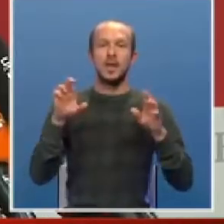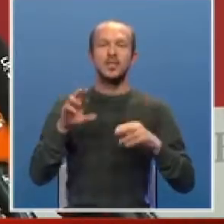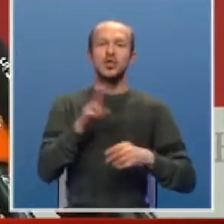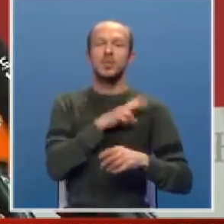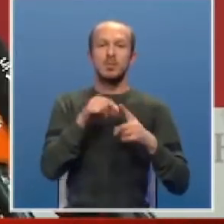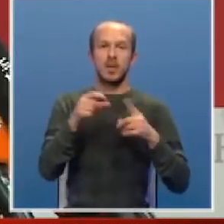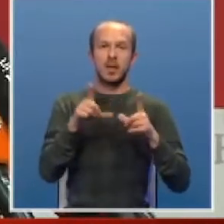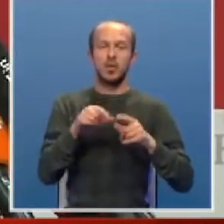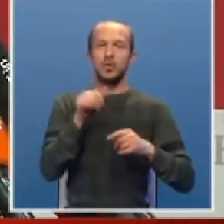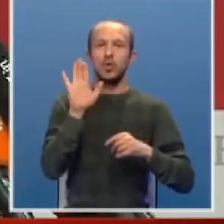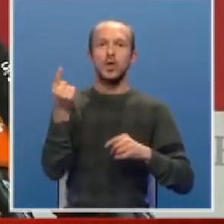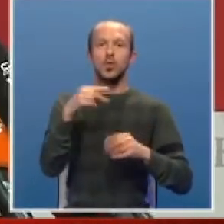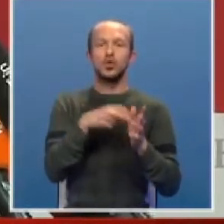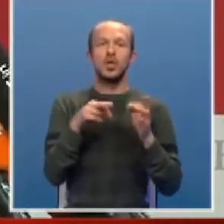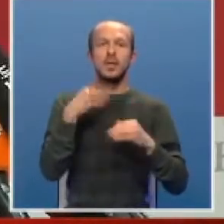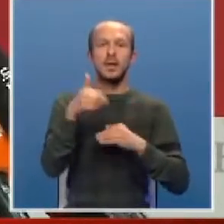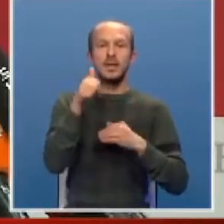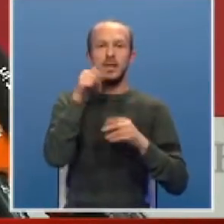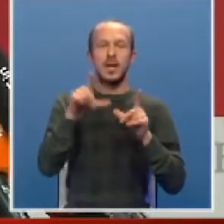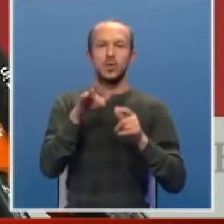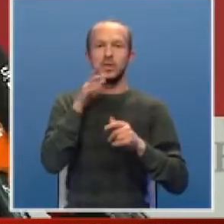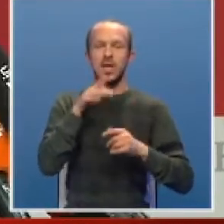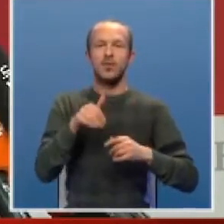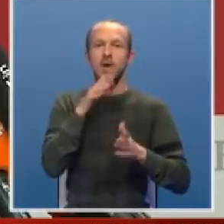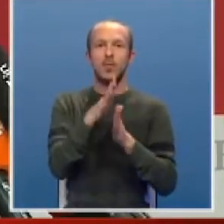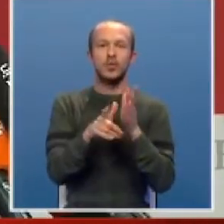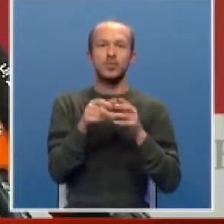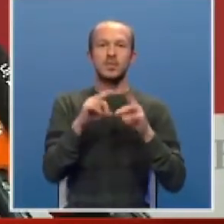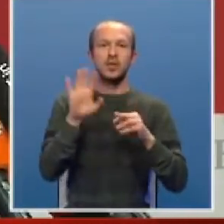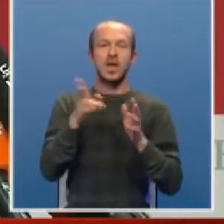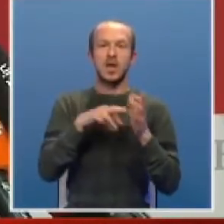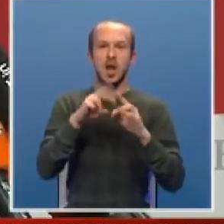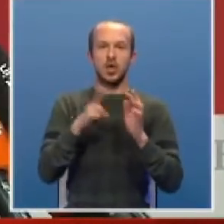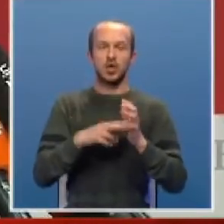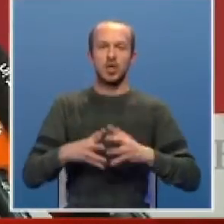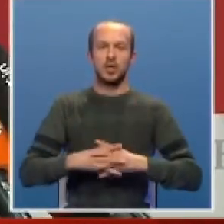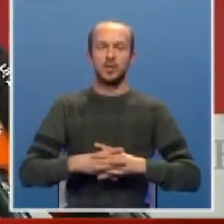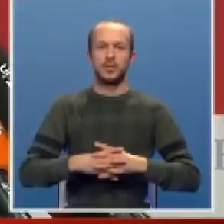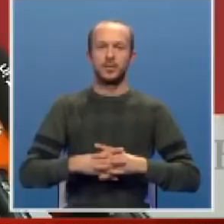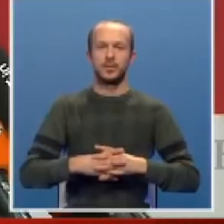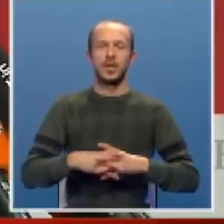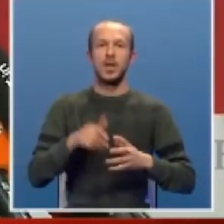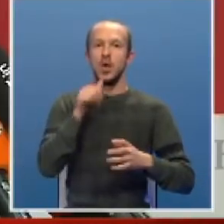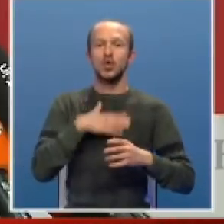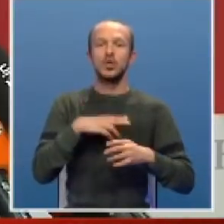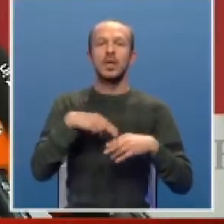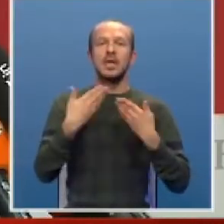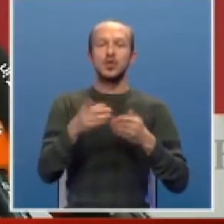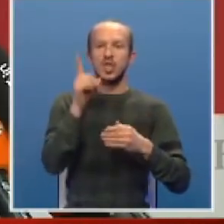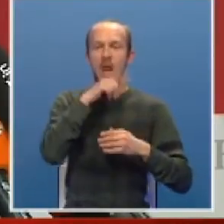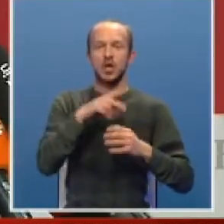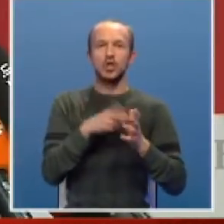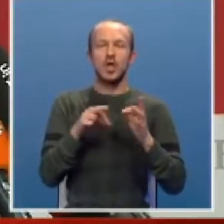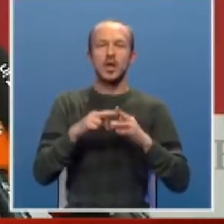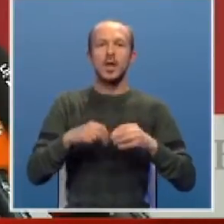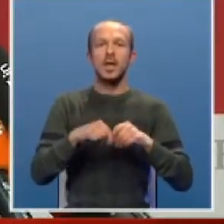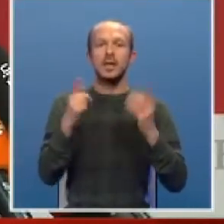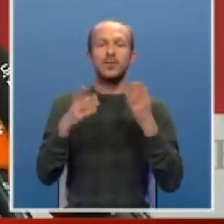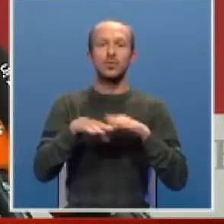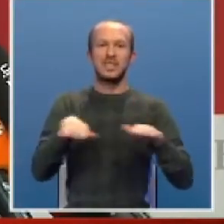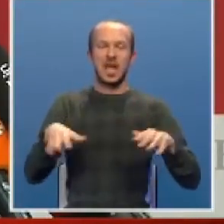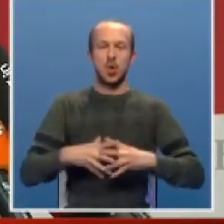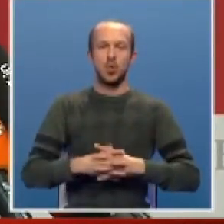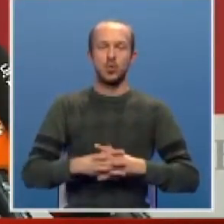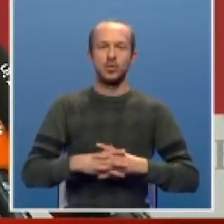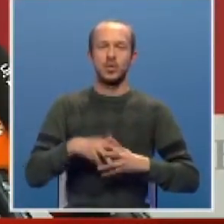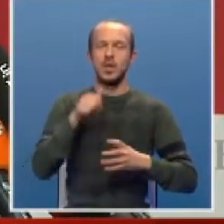imati prilike kada ona dođe narednih dana u Sarajevo da prepričam s njom upravo na taj način. Mislim da iznosi laži na javnu scenu